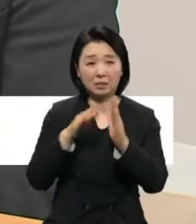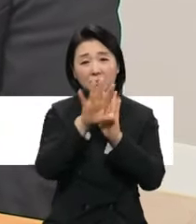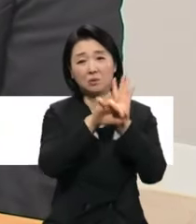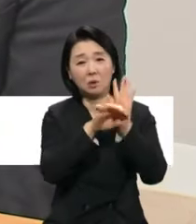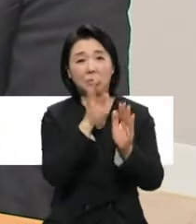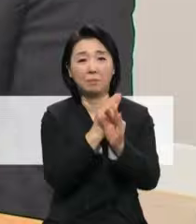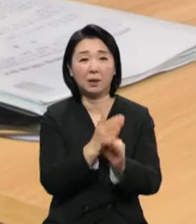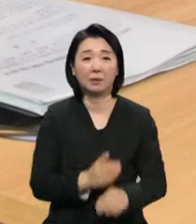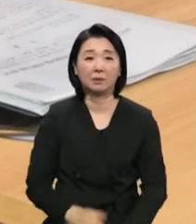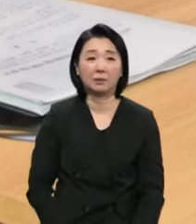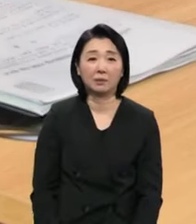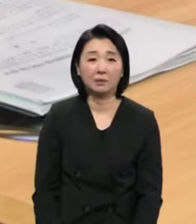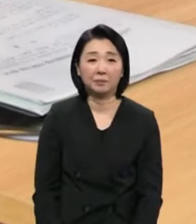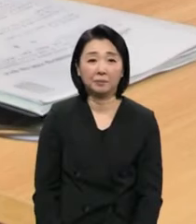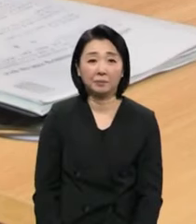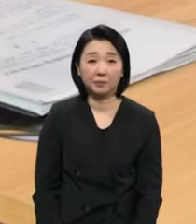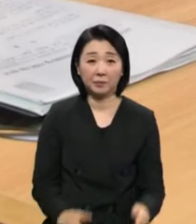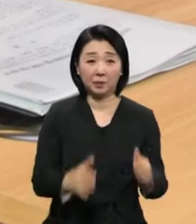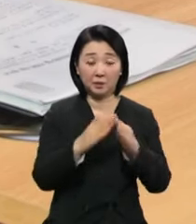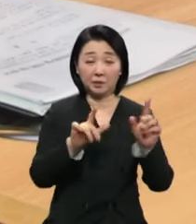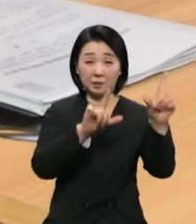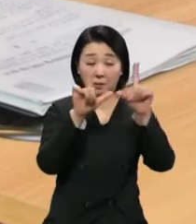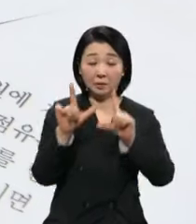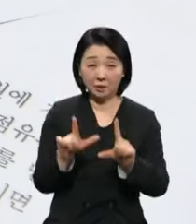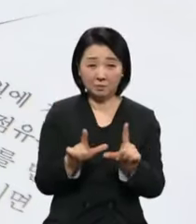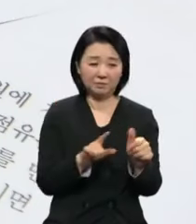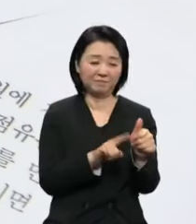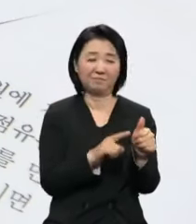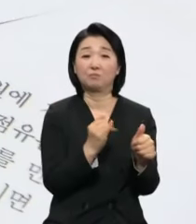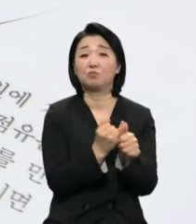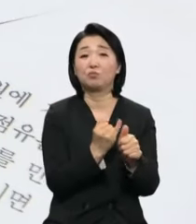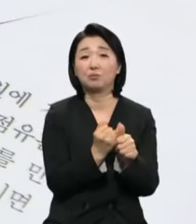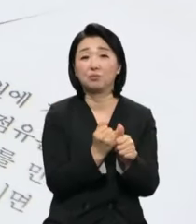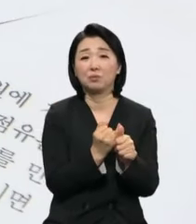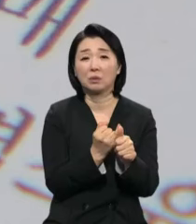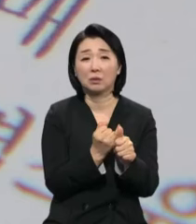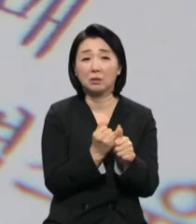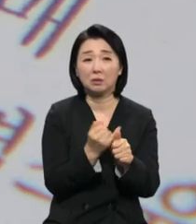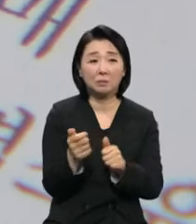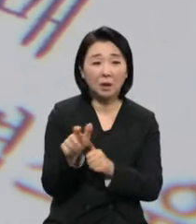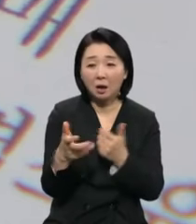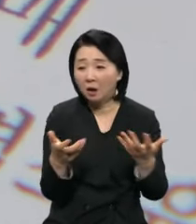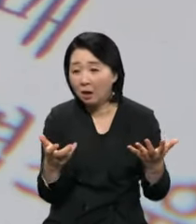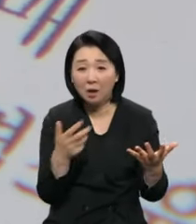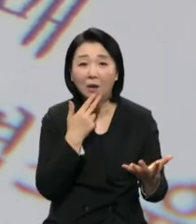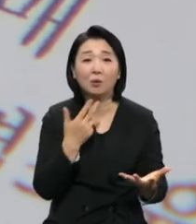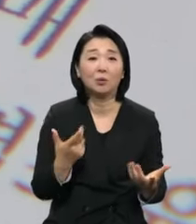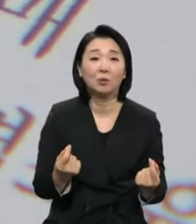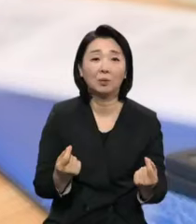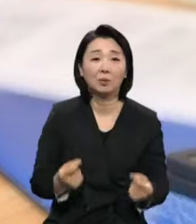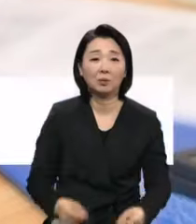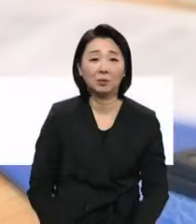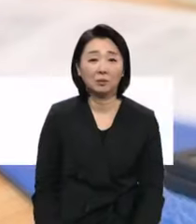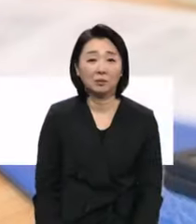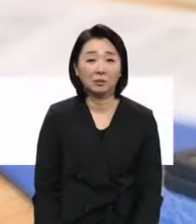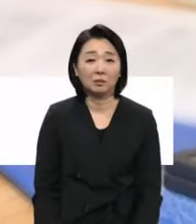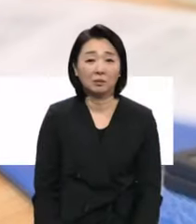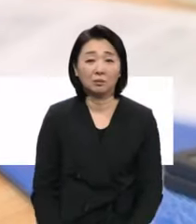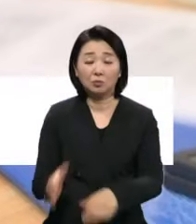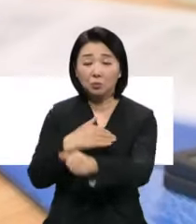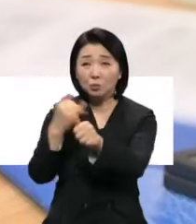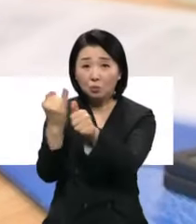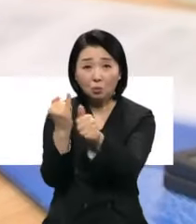넘어간 상태입니다. 이 집에 사는 20대 예비 부부는 당장 갈 곳이 없습니다. 주변에서 다 결혼하고